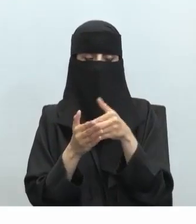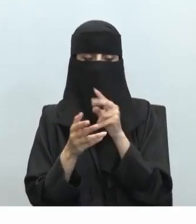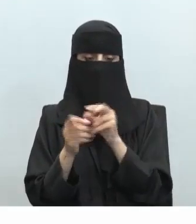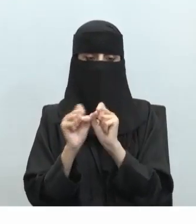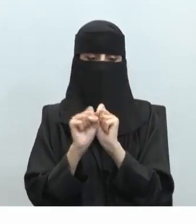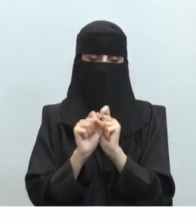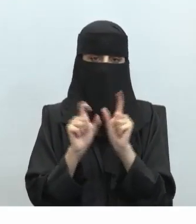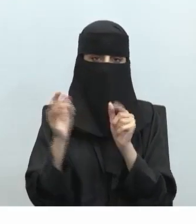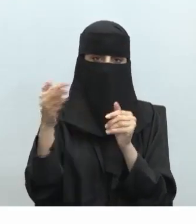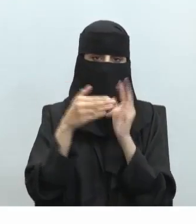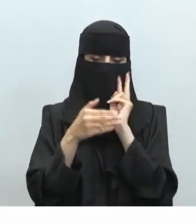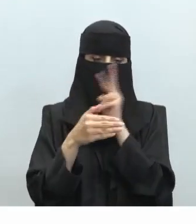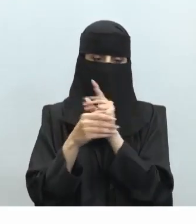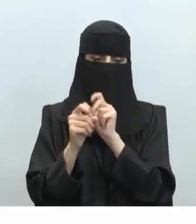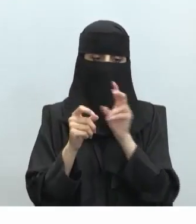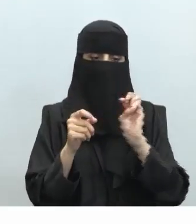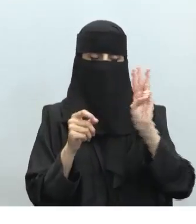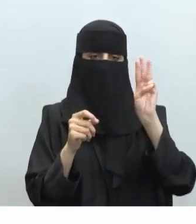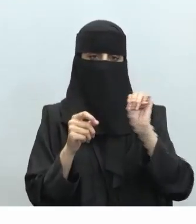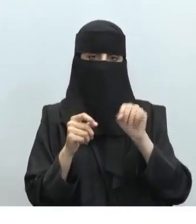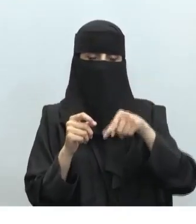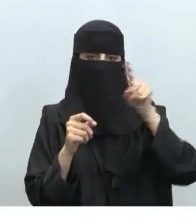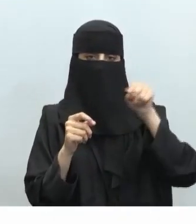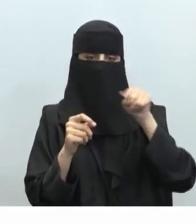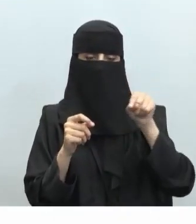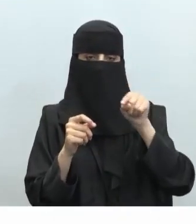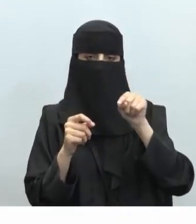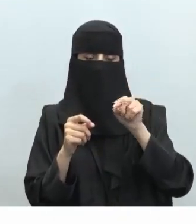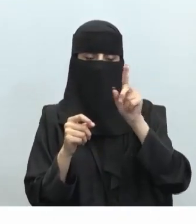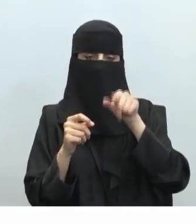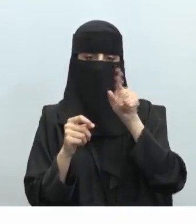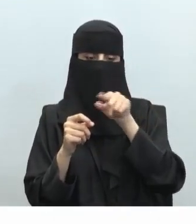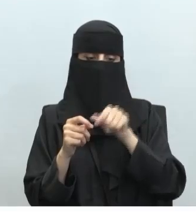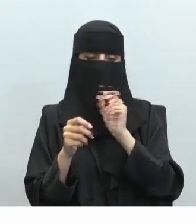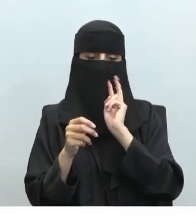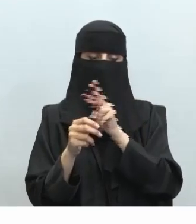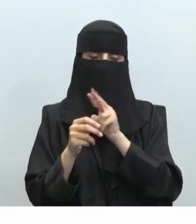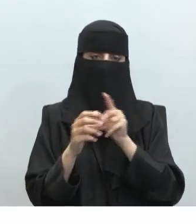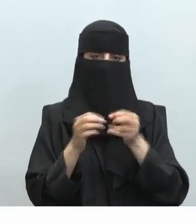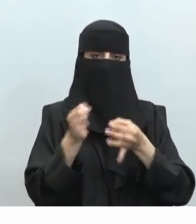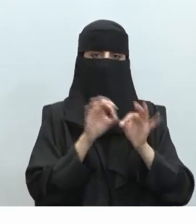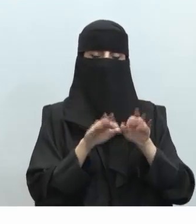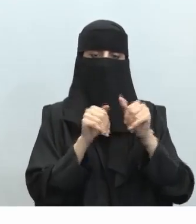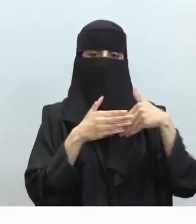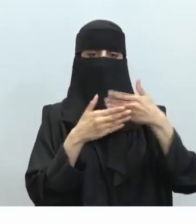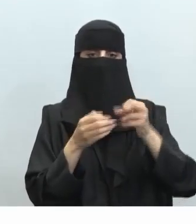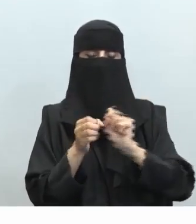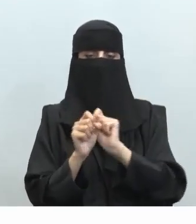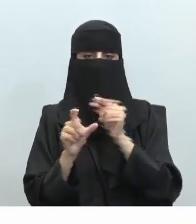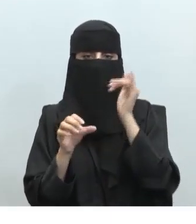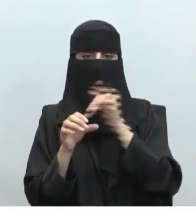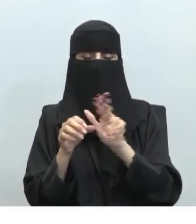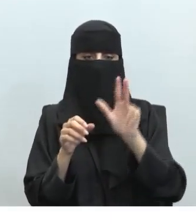ظهر لنا او الام ار ان اي المعالج الام ار ان اي المعالج سوف يتجه في السيتوبلازم هنا يحدث معنا ما نسميه